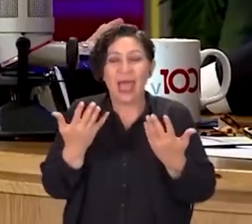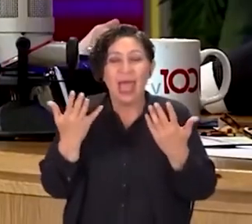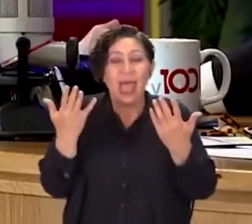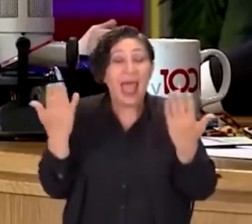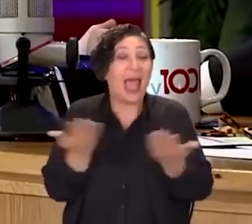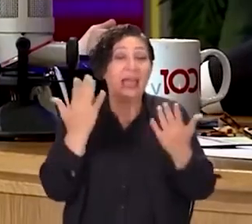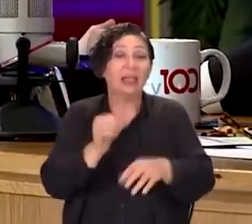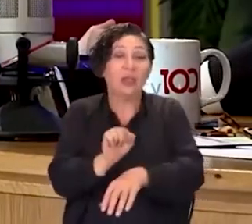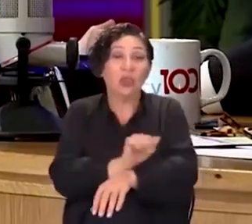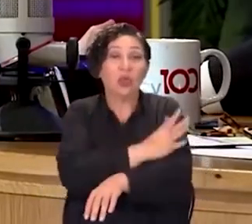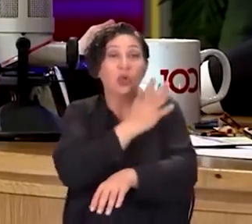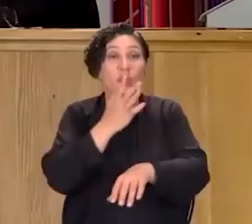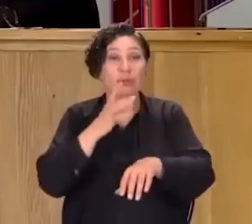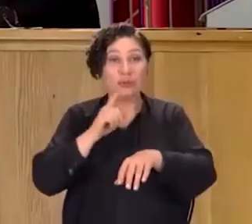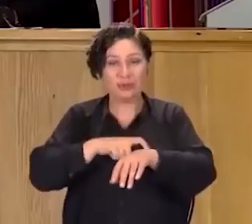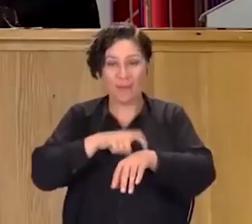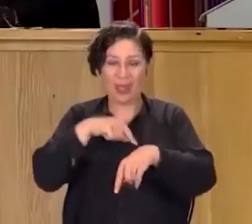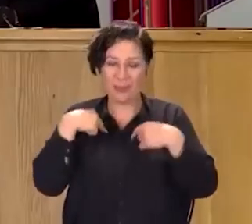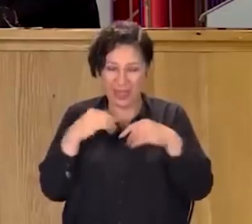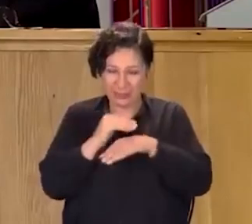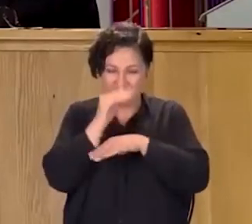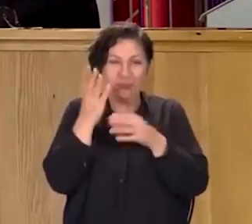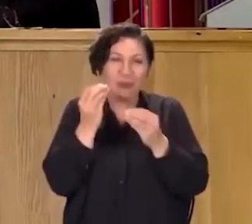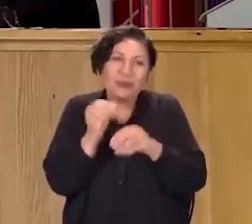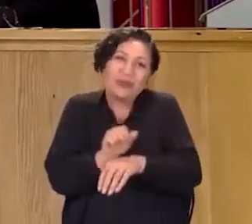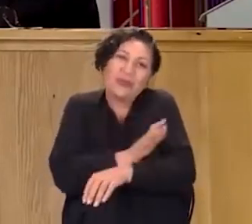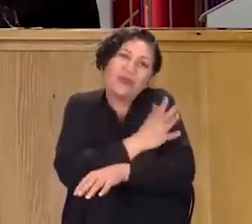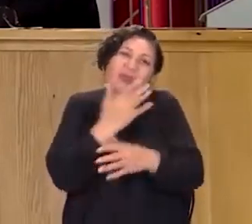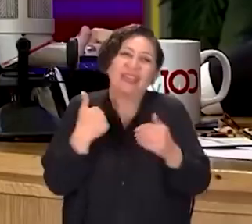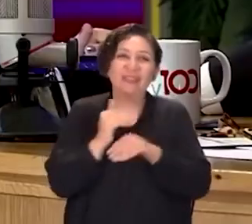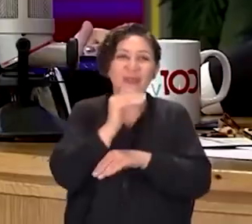duygulu süremi yaşıyorum. Çok duygulu